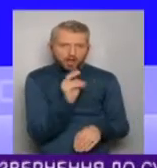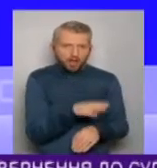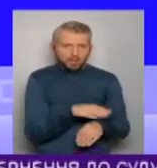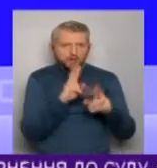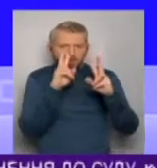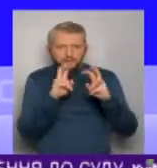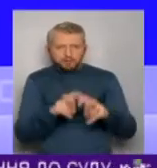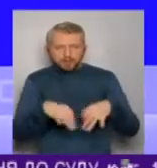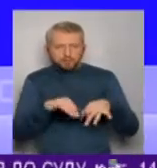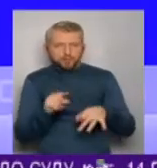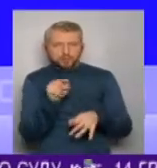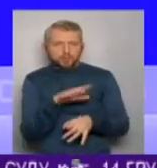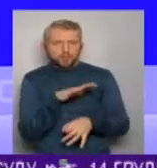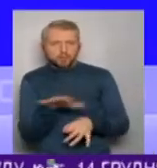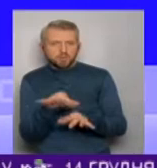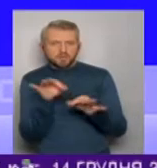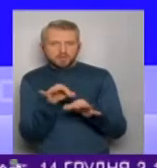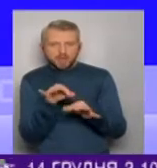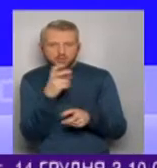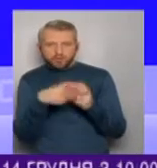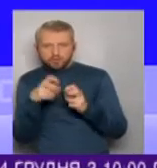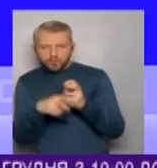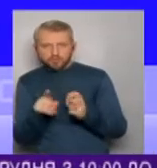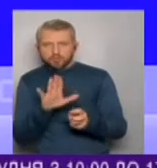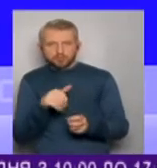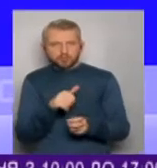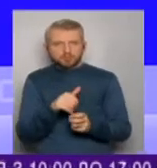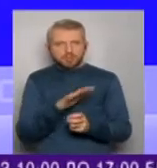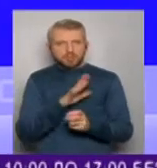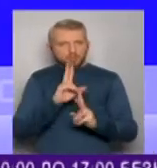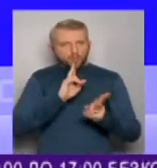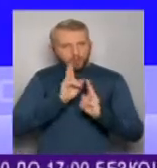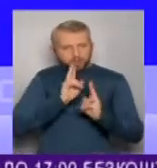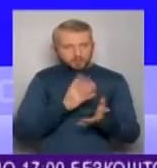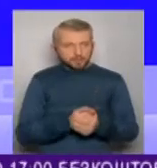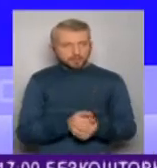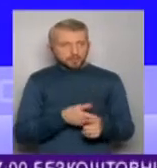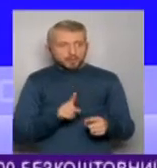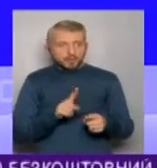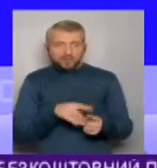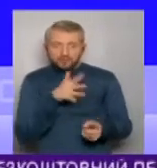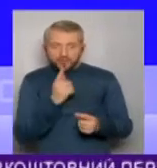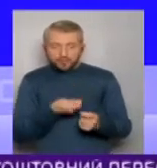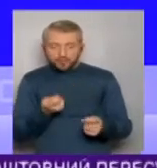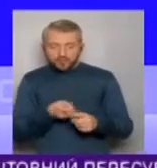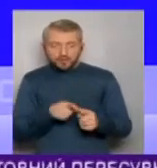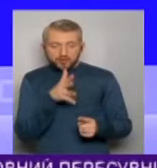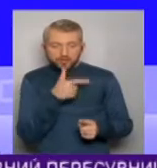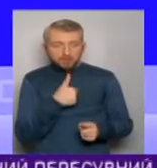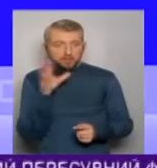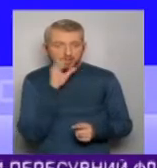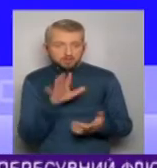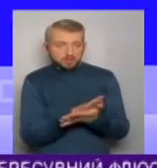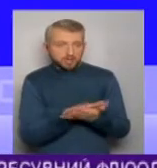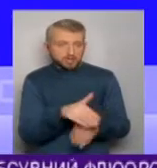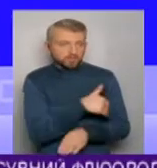автомобіля, щоб він не мав ніяких пошкоджень, щоб не було ніяких потім взаємних обвинувачень. Це втрачається час. За цей час ми могли прибрати вулицю,